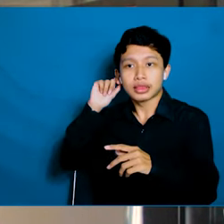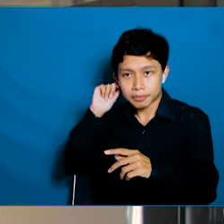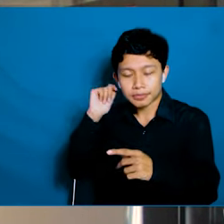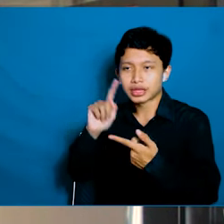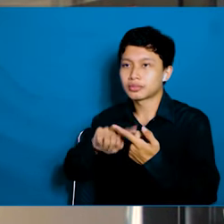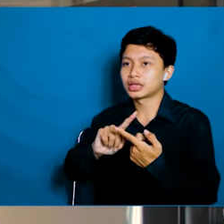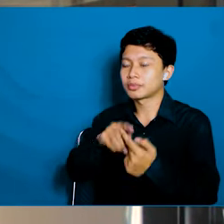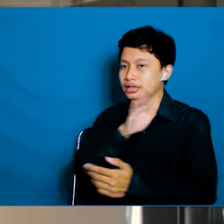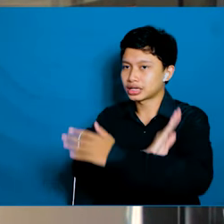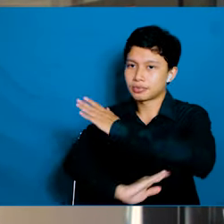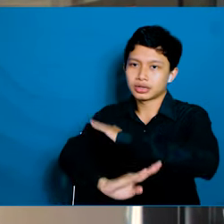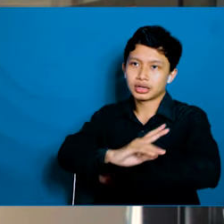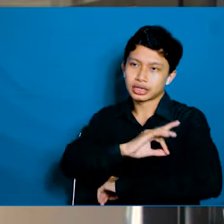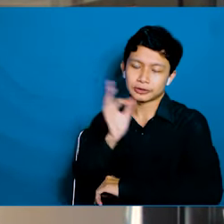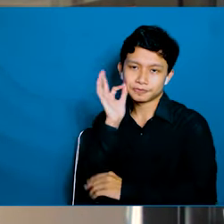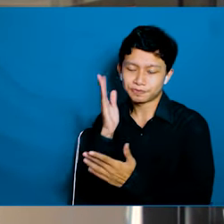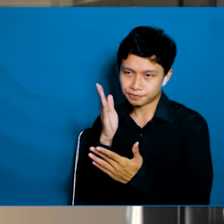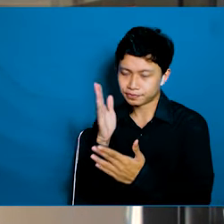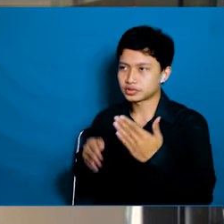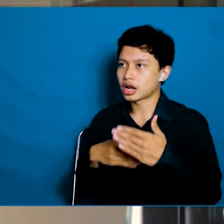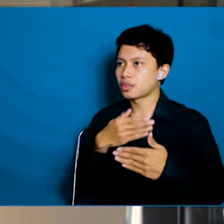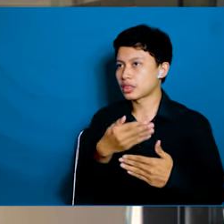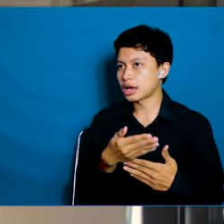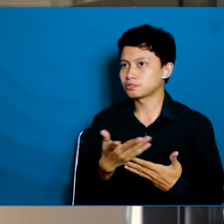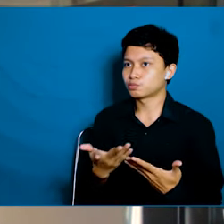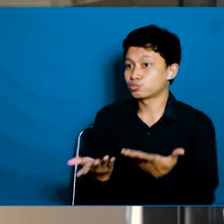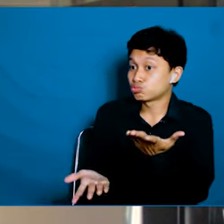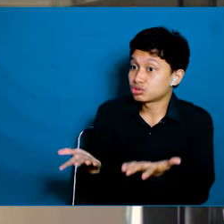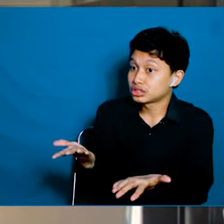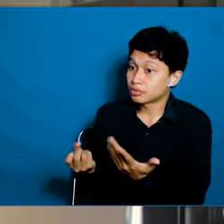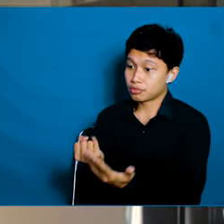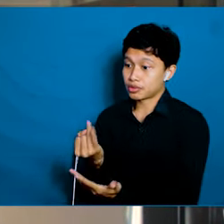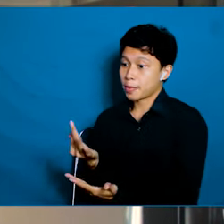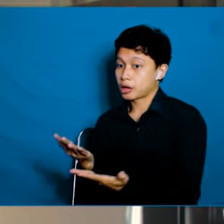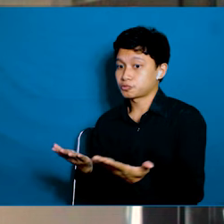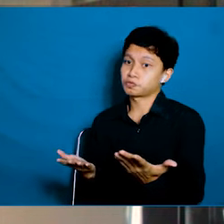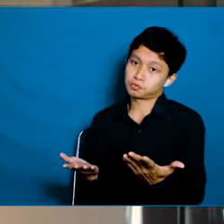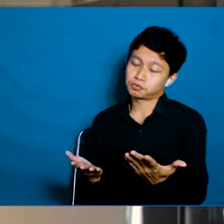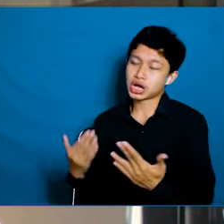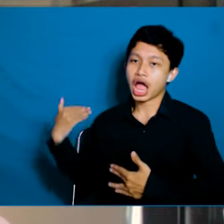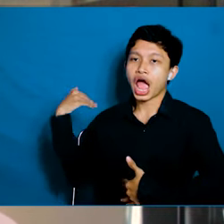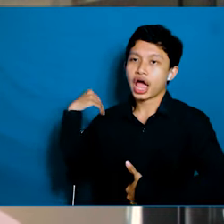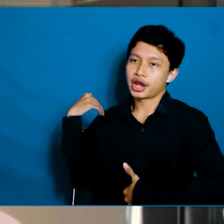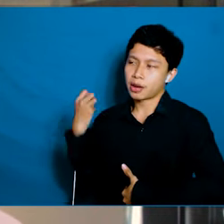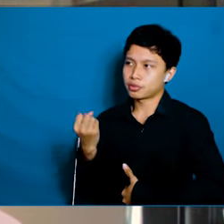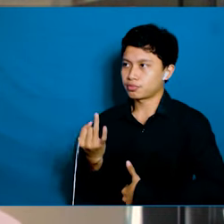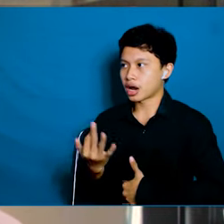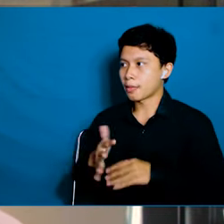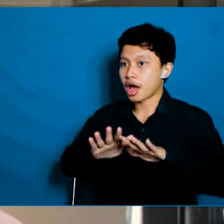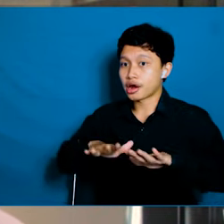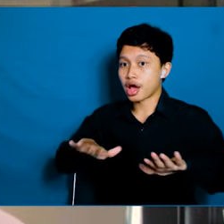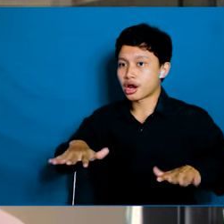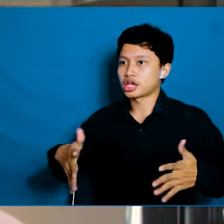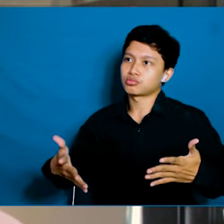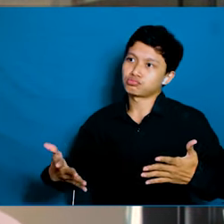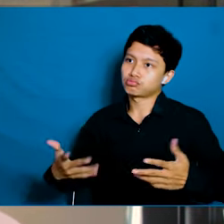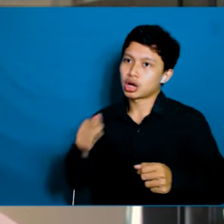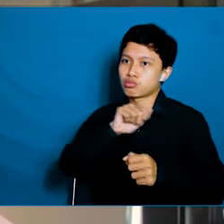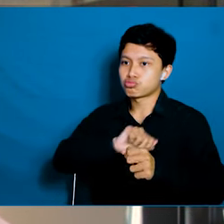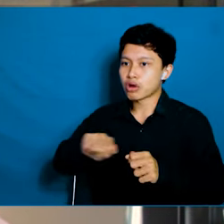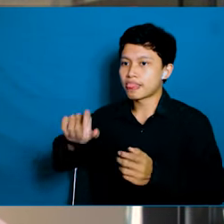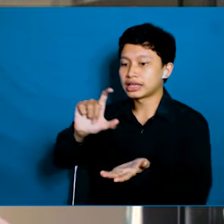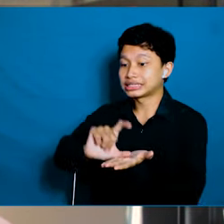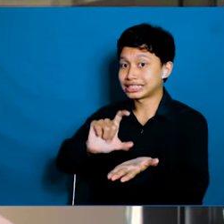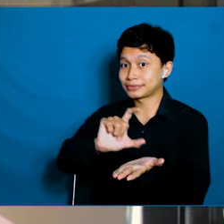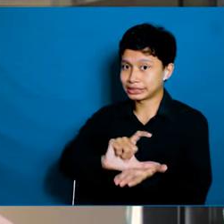disabilitas muda gitu ya, yang selama ini baru muncul, memang beberapa kali ini memang ada beberapa anak-anak yang sedang